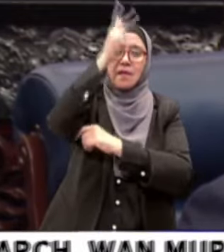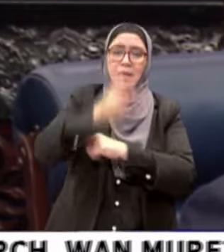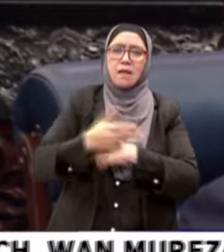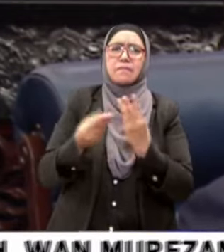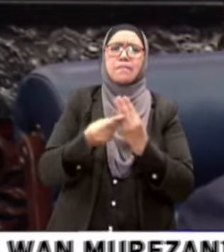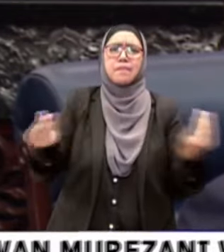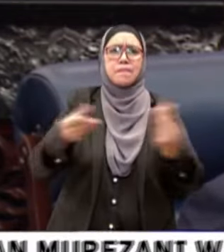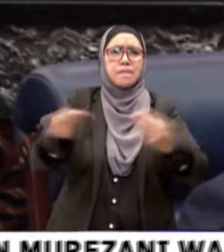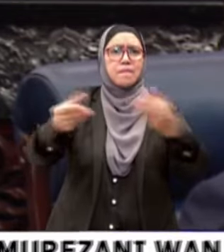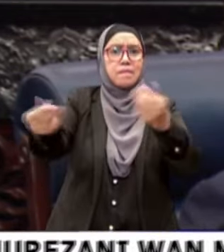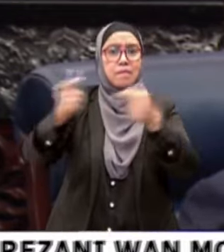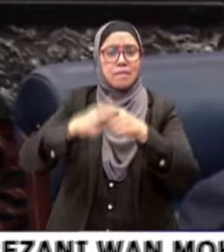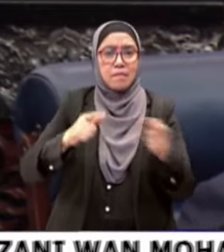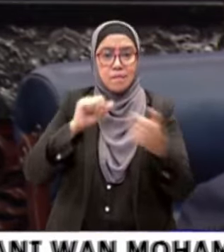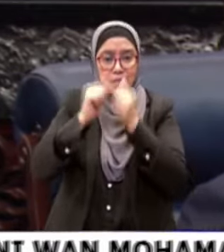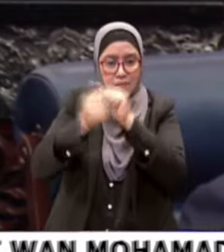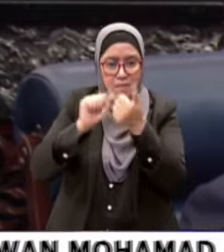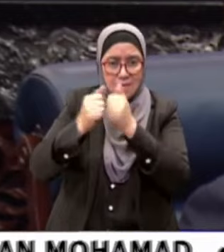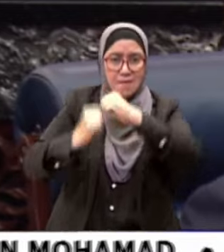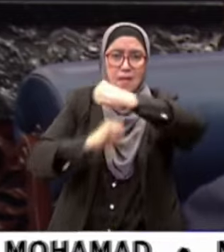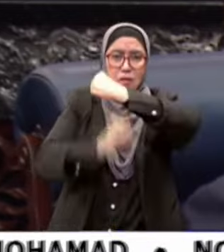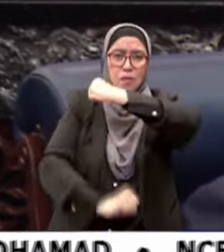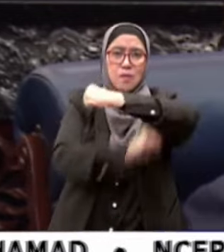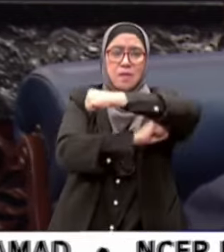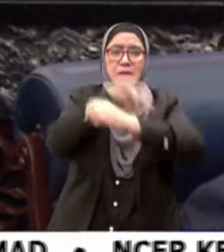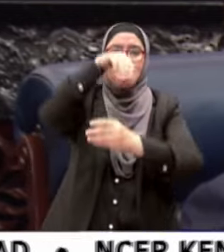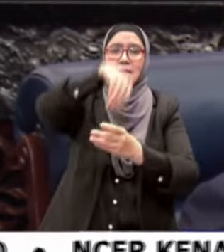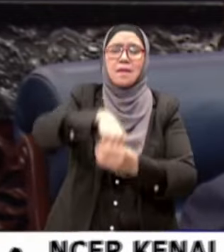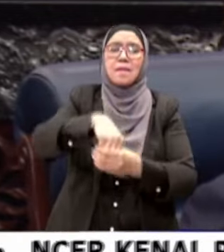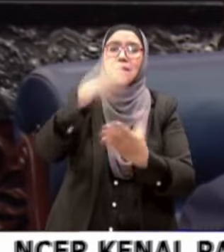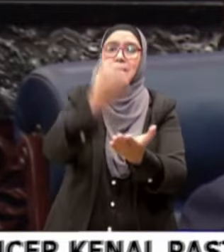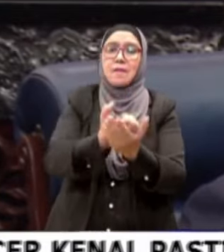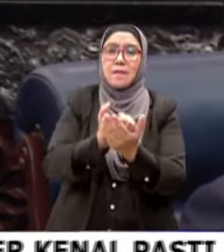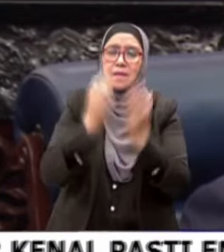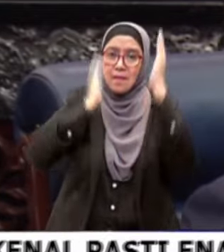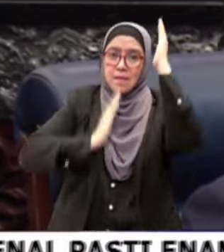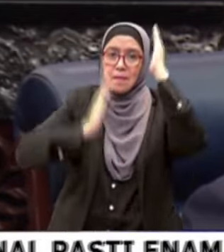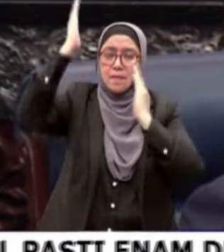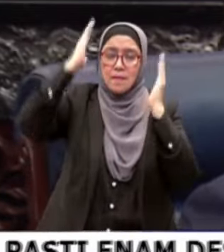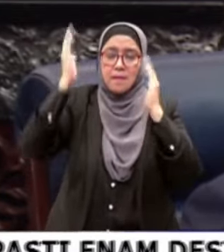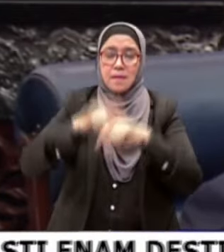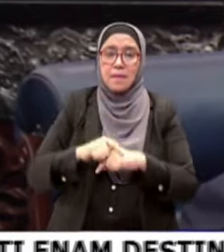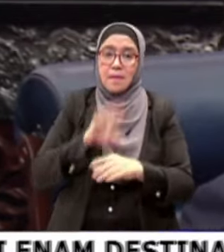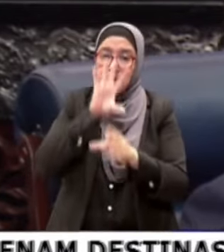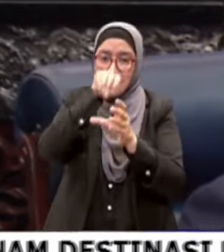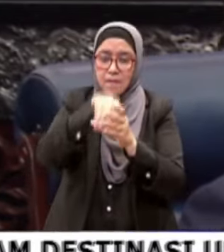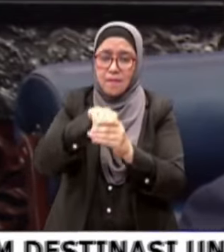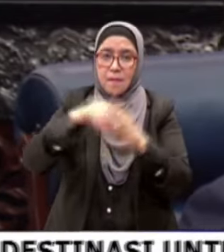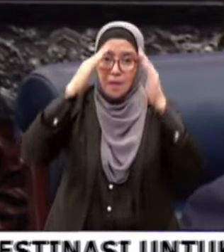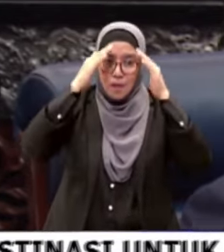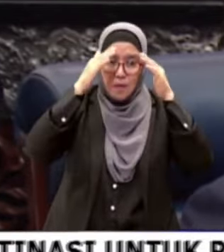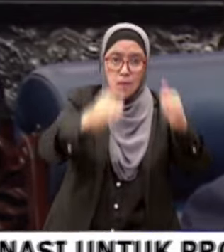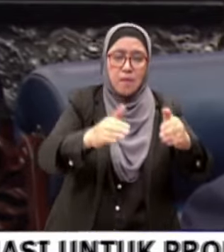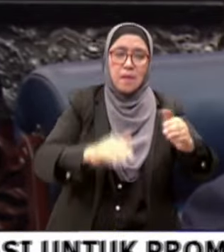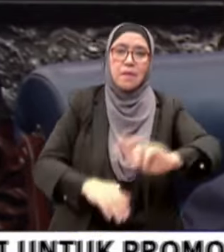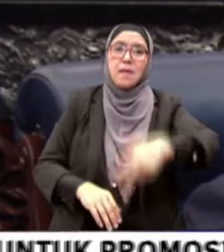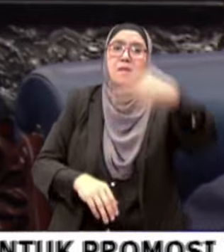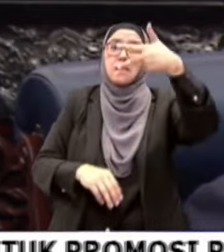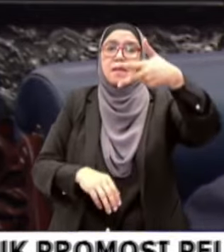masalah-masalah struktur dalam ekonomi kita ini termasuklah kita perlu memberi tumpuan kepada tiga